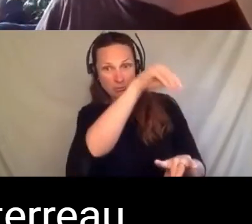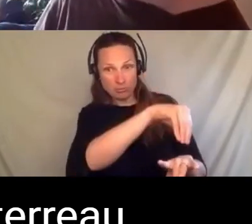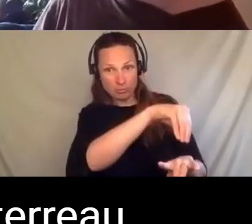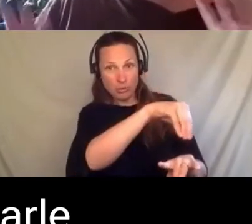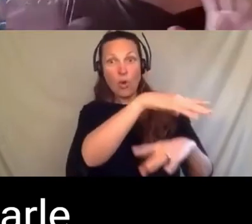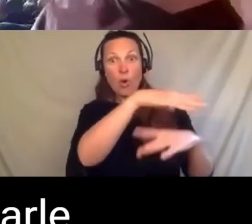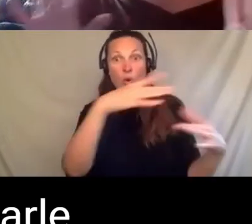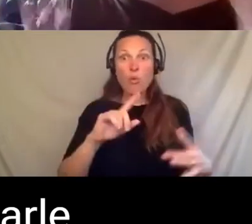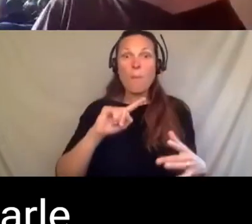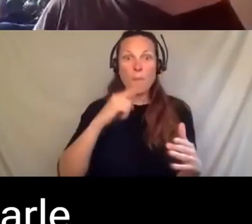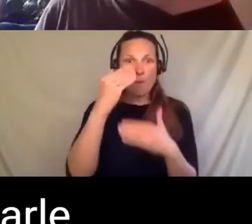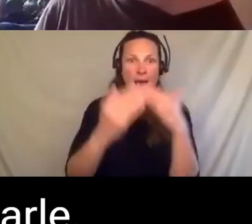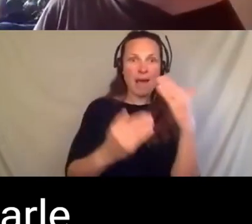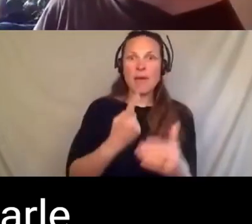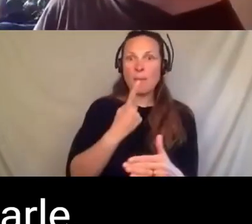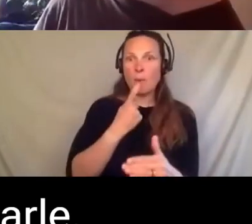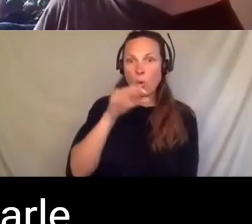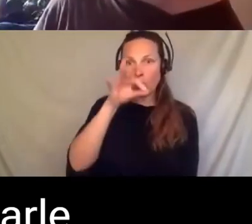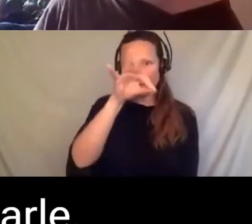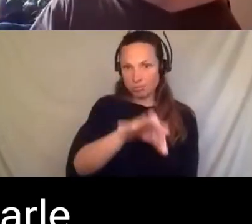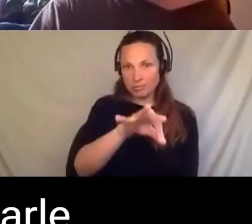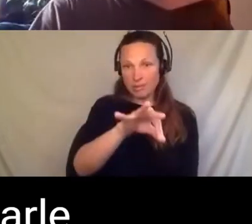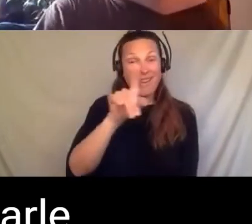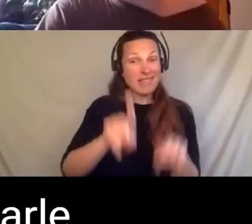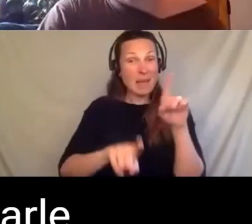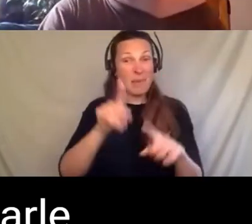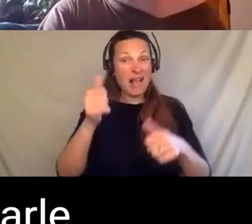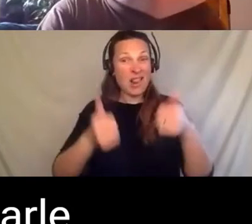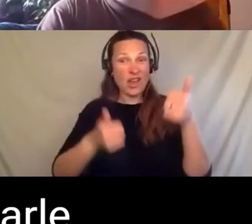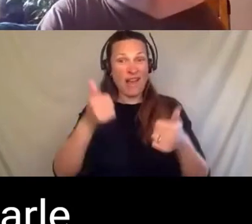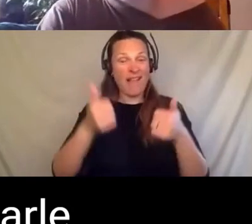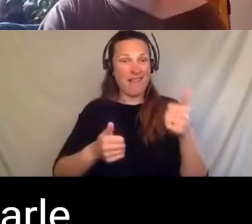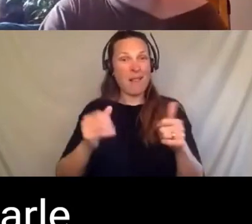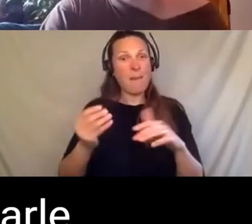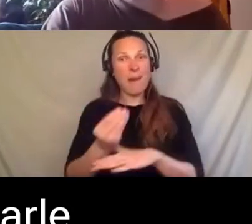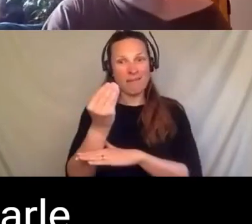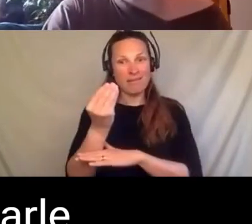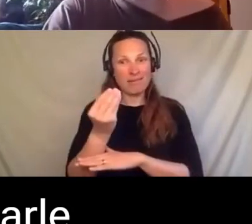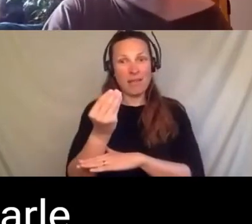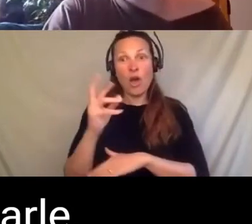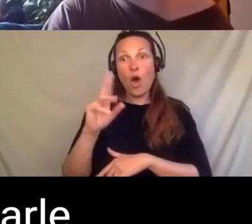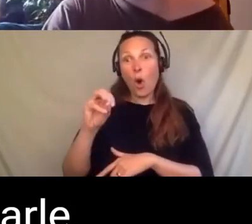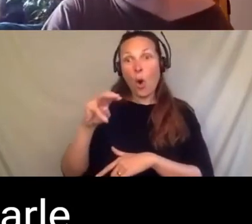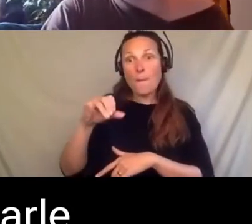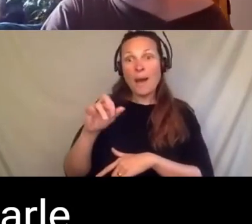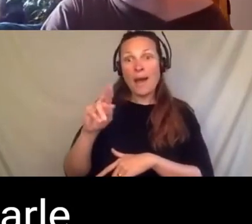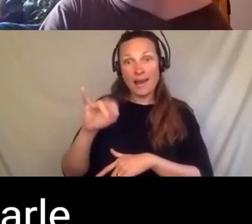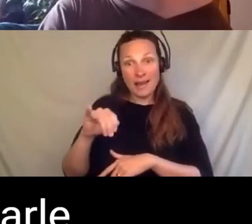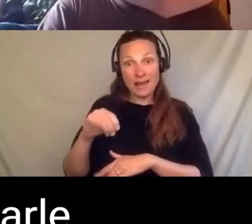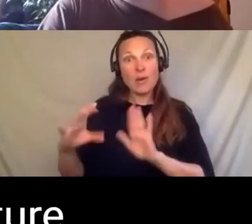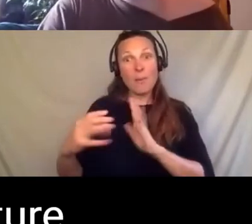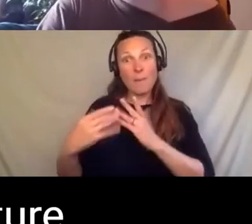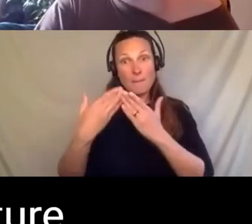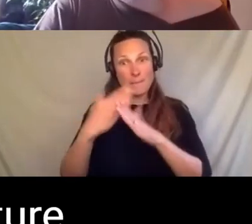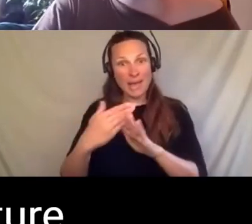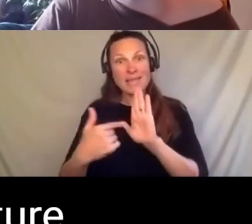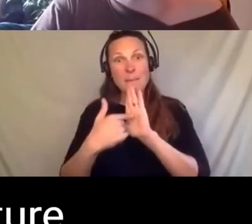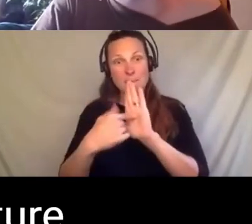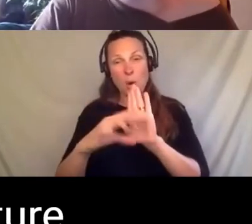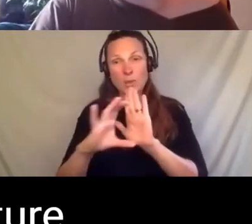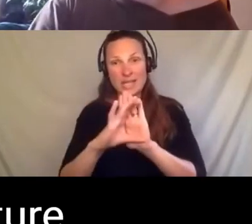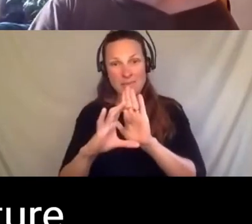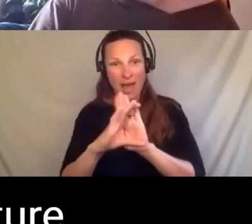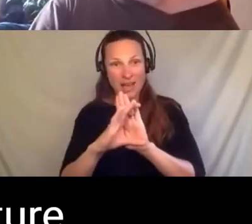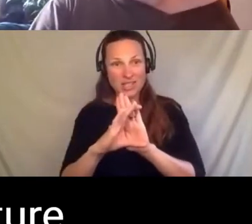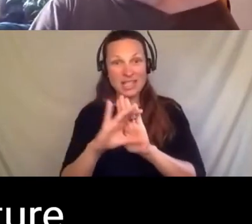l'eau en premier. Donc, ça dépend de quelle plante on parle. Pour le romarin, j'ai inclus une image ici. Si vous avez le goût